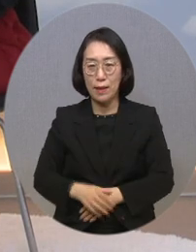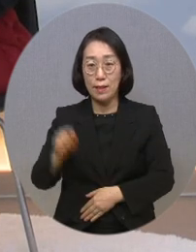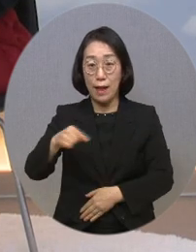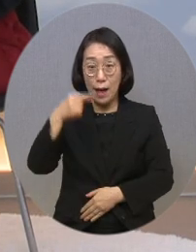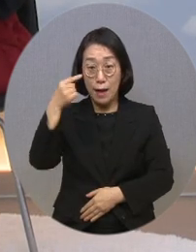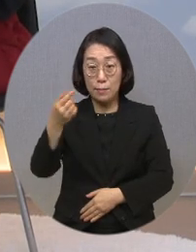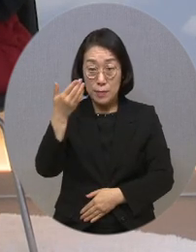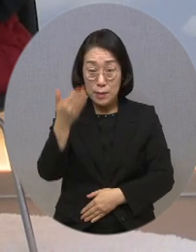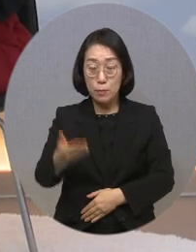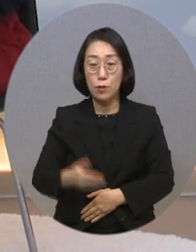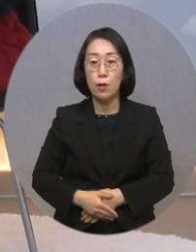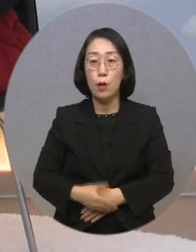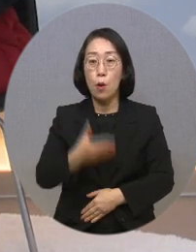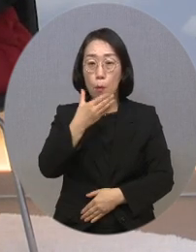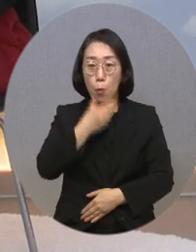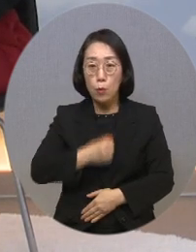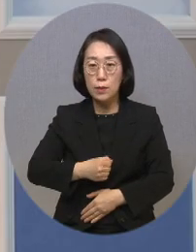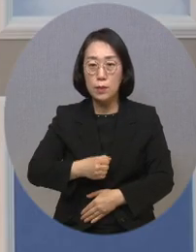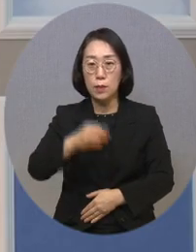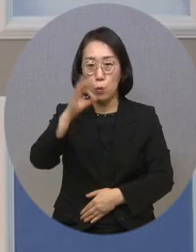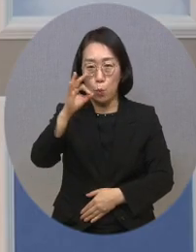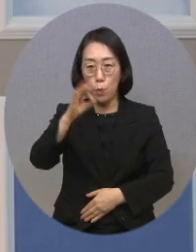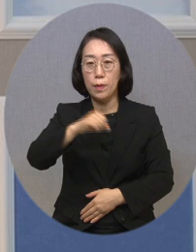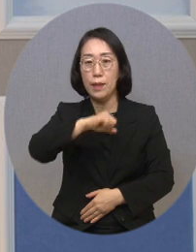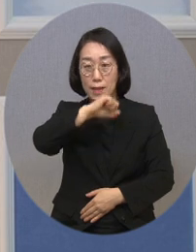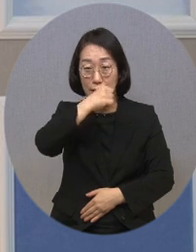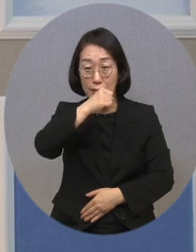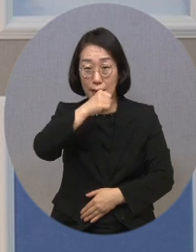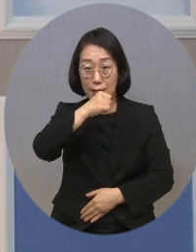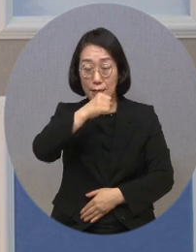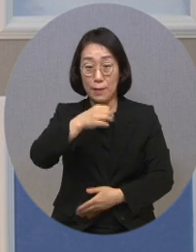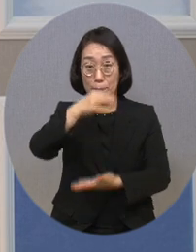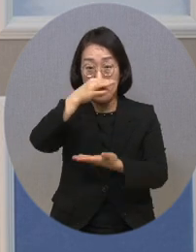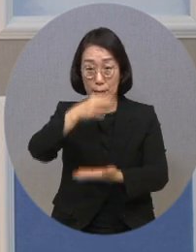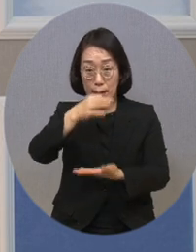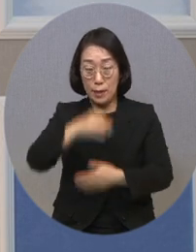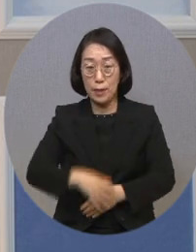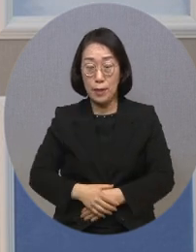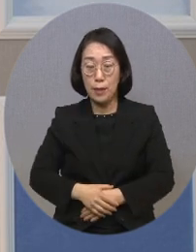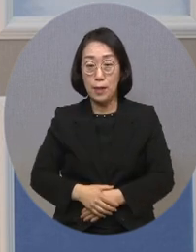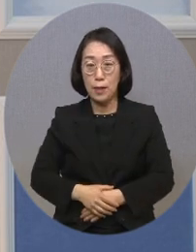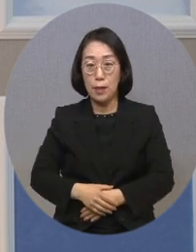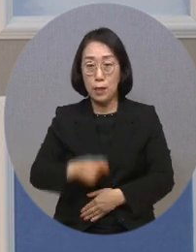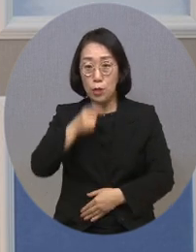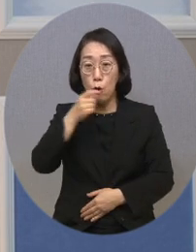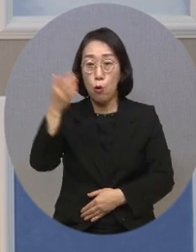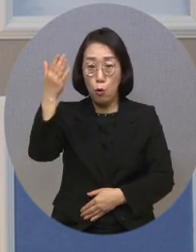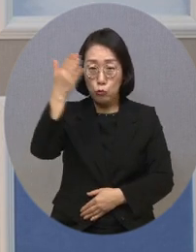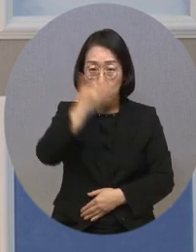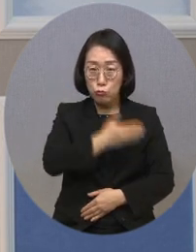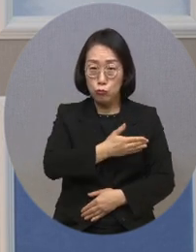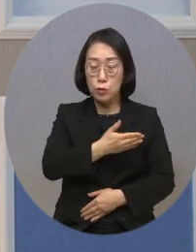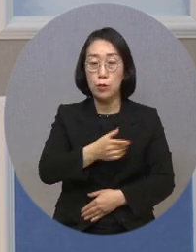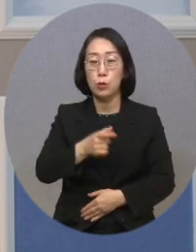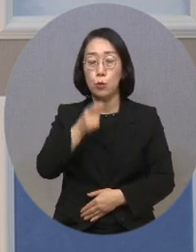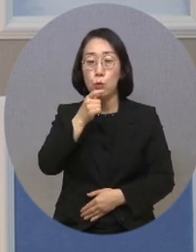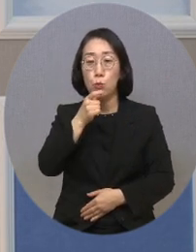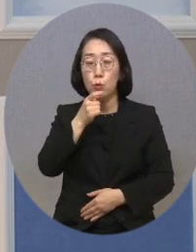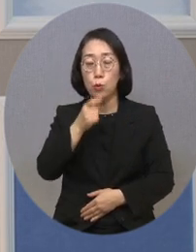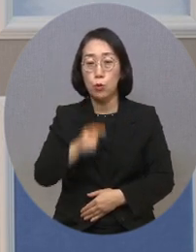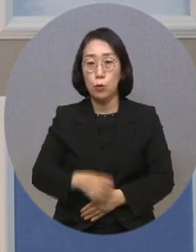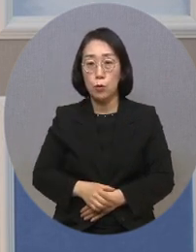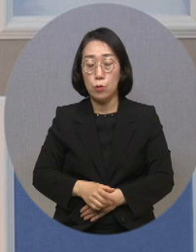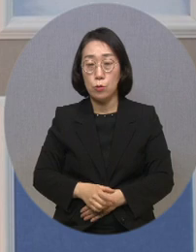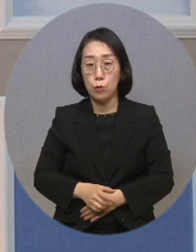질문은요. 복지 예산에 대한 질문인데요. 여수시 복지 예산은 증액했는데 시민들은 체감할 수 없다, 이렇게